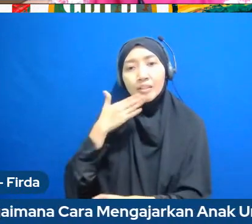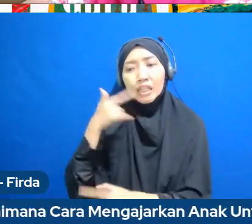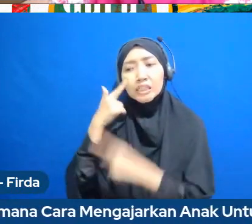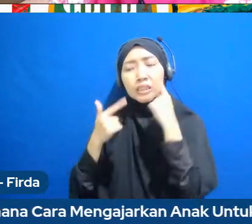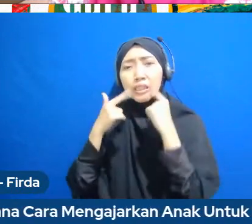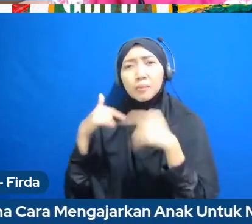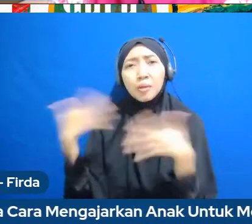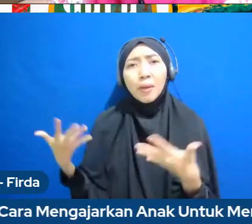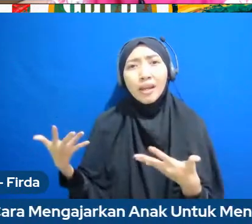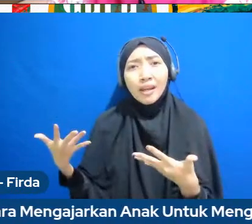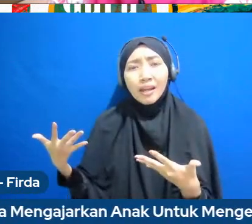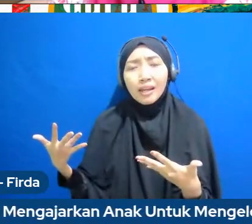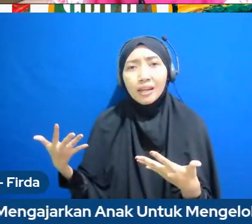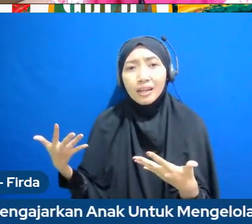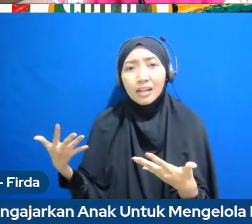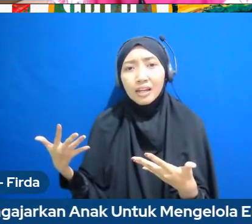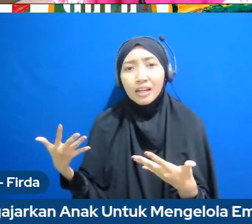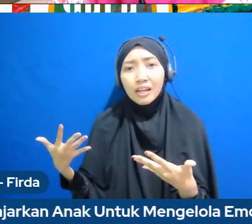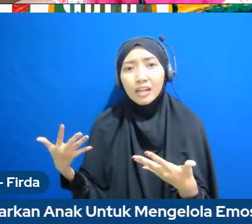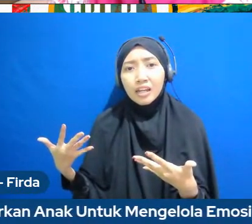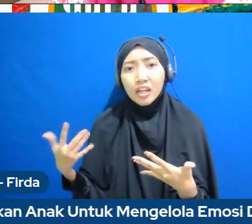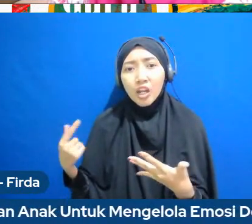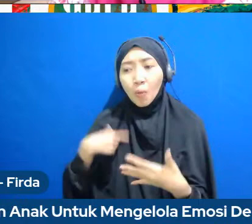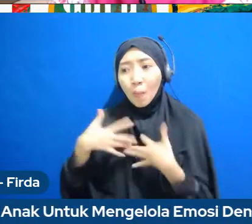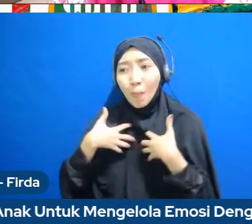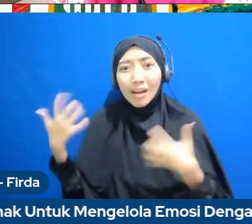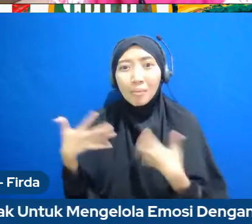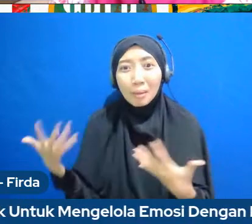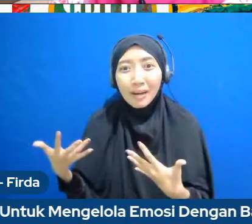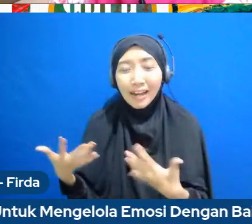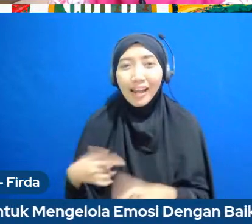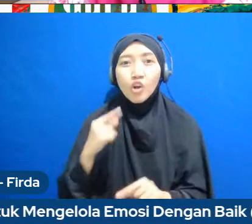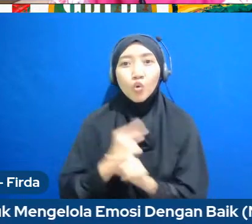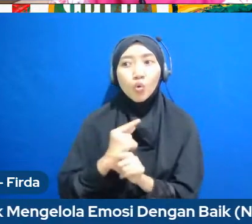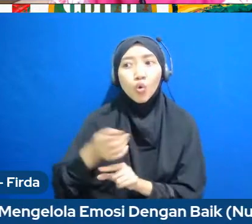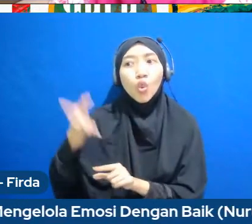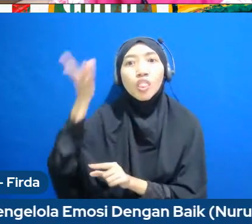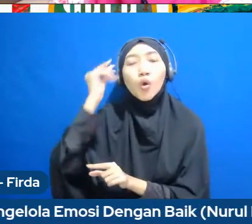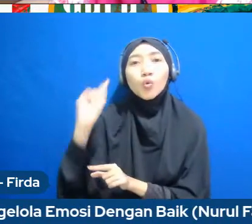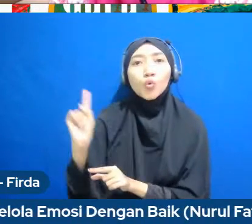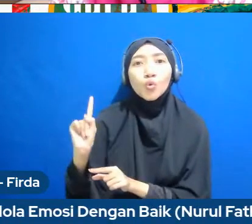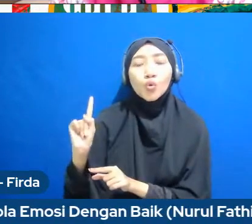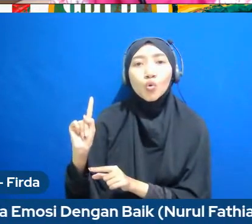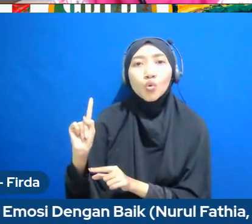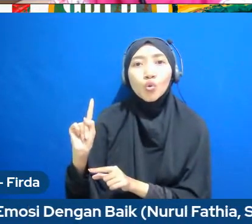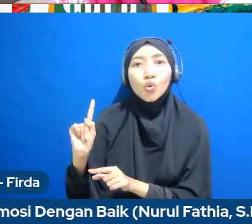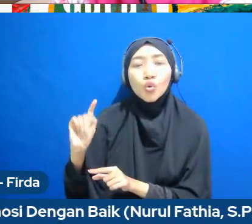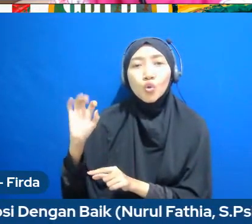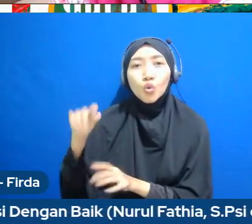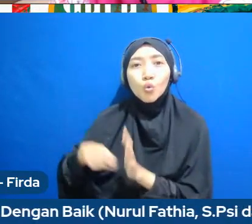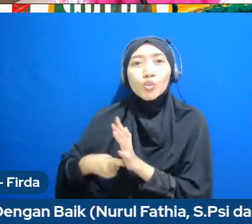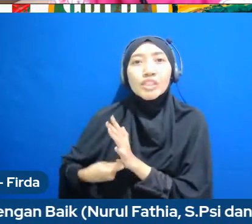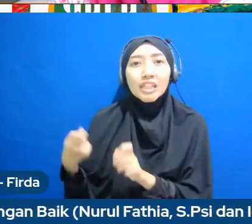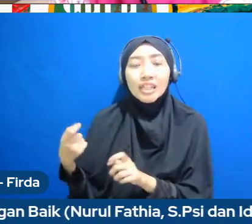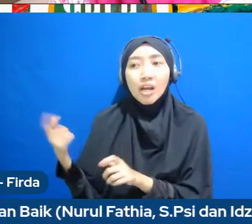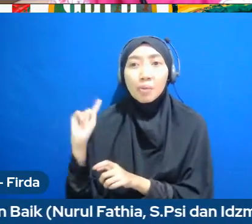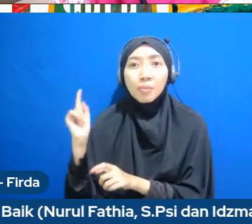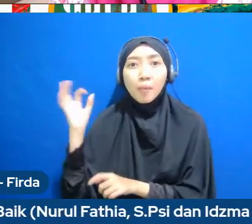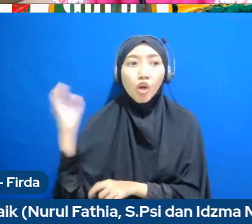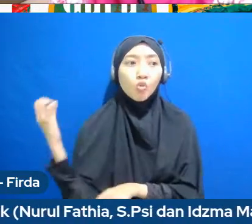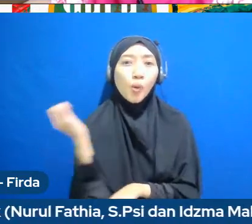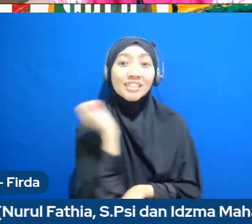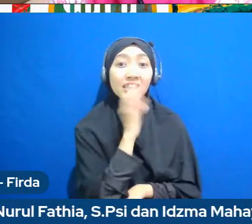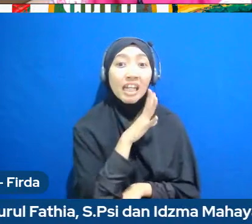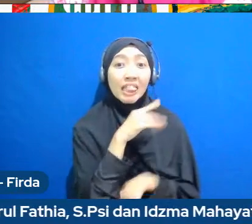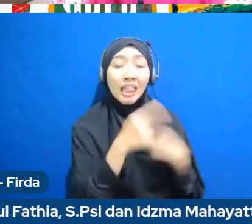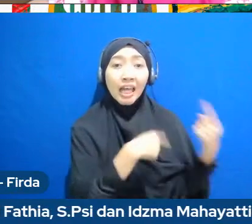sih? Biasanya kalau marah gimana sih? Jadi si guru tuh udah punya tahu dulu nih kuncian-kunciannya gitu. Karena kan sebenarnya semua